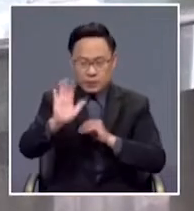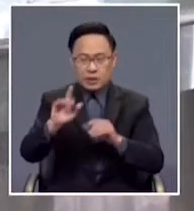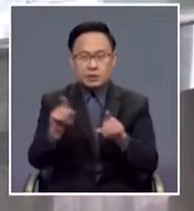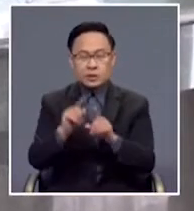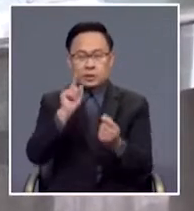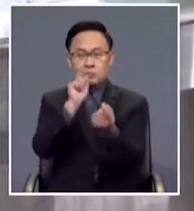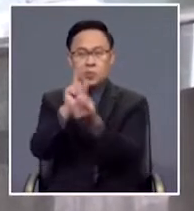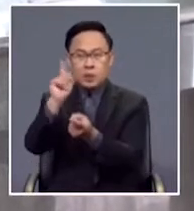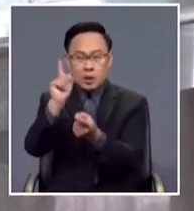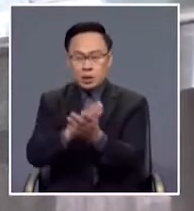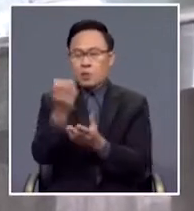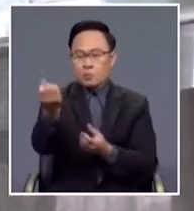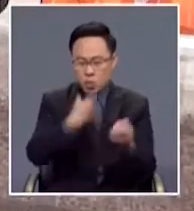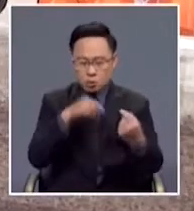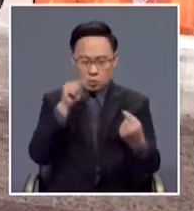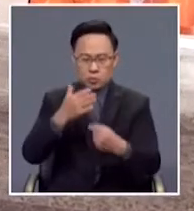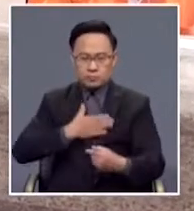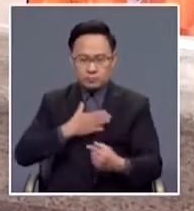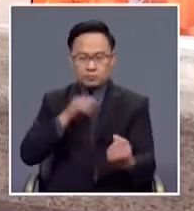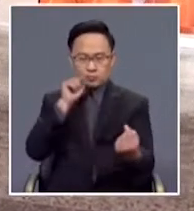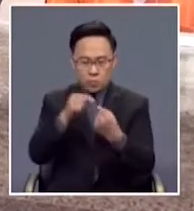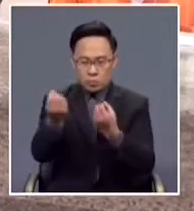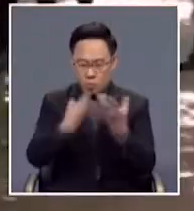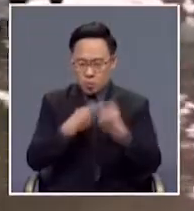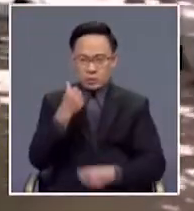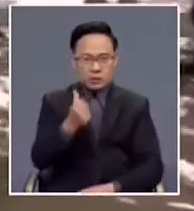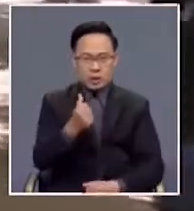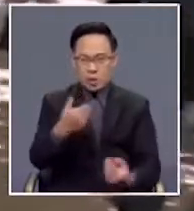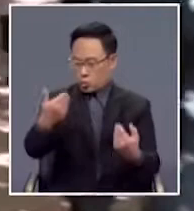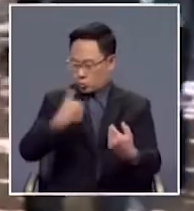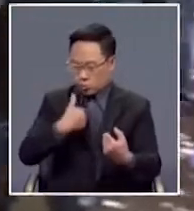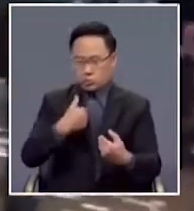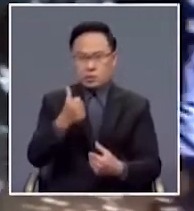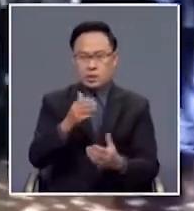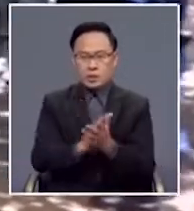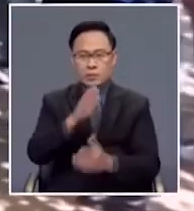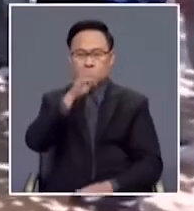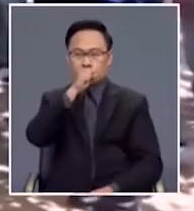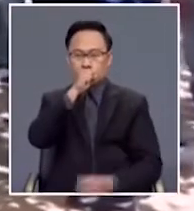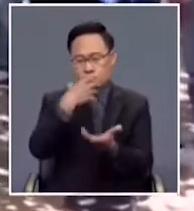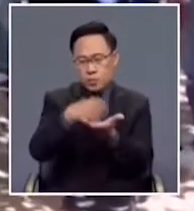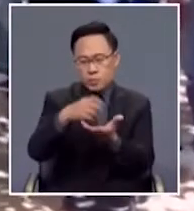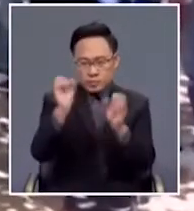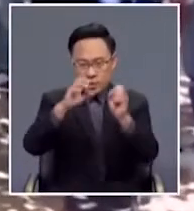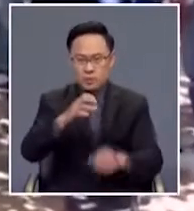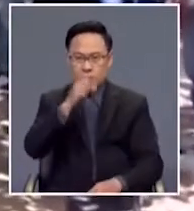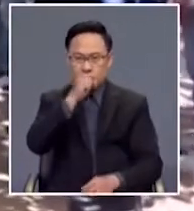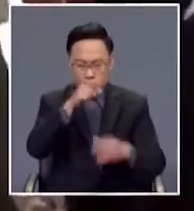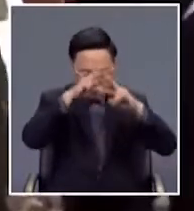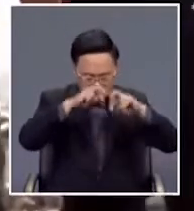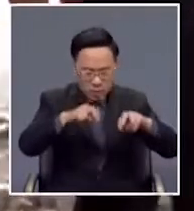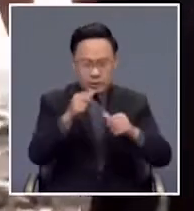บาะแสมาที่ผมนายรัฐมนตรีได้โดยตรงในทันทีทุกอย่างจะเก็บไว้เป็นความลับนะครับแต่จะไปดำเนินการต่อผู้ที่ทุจริ